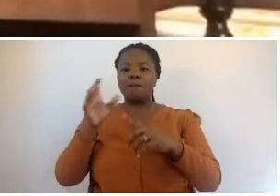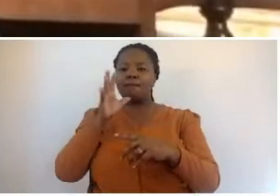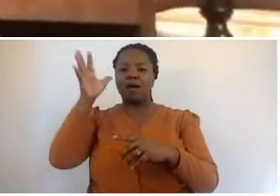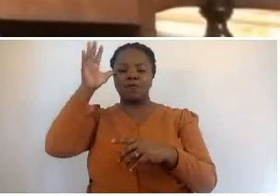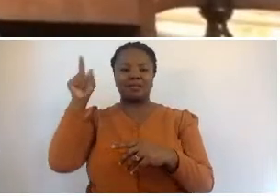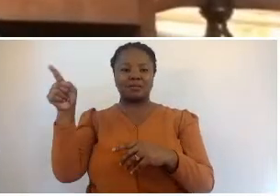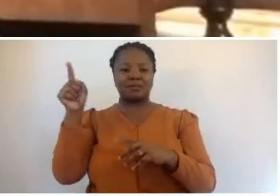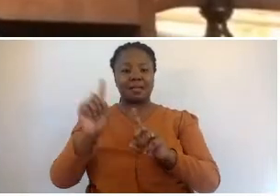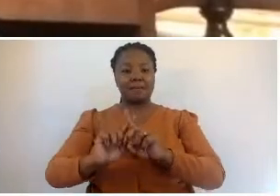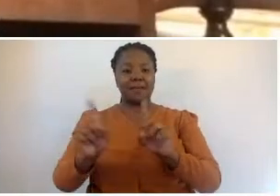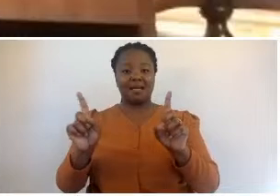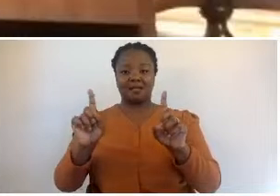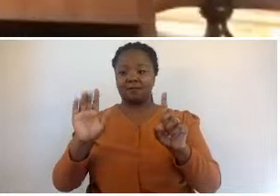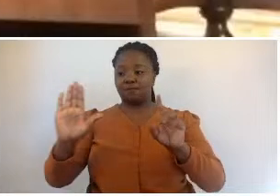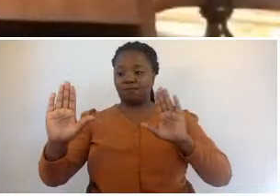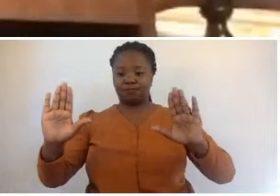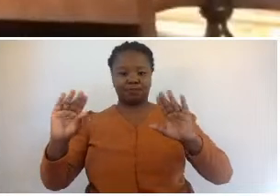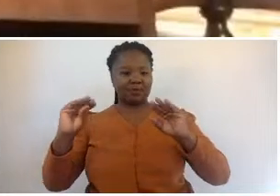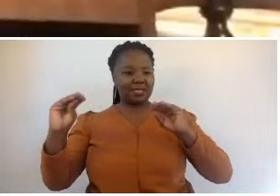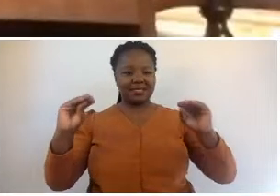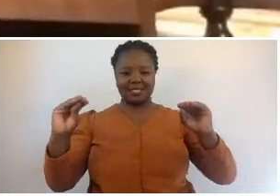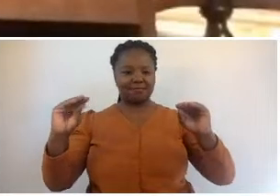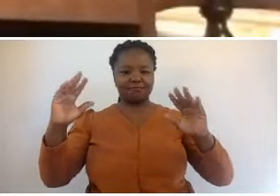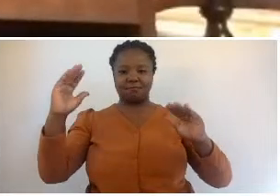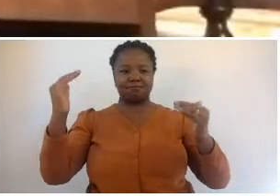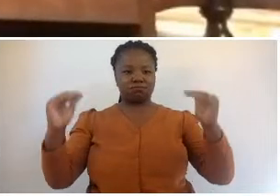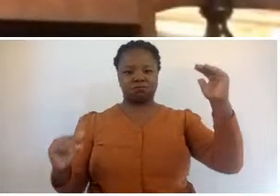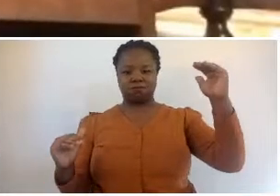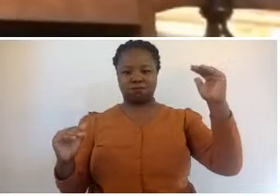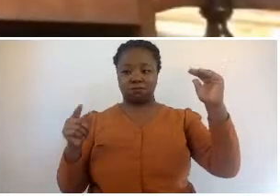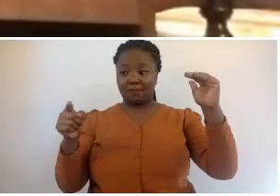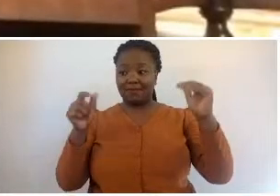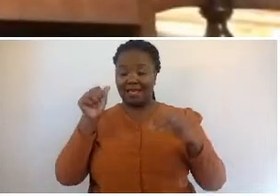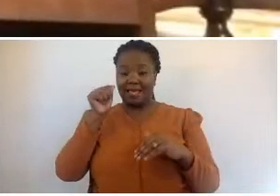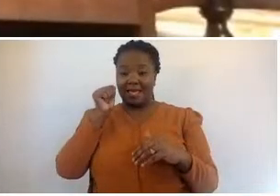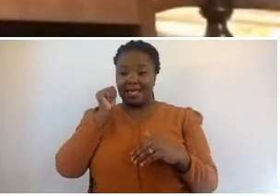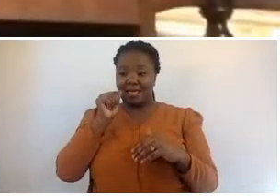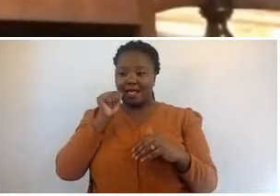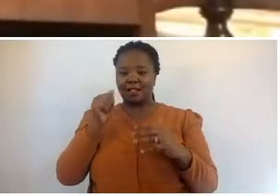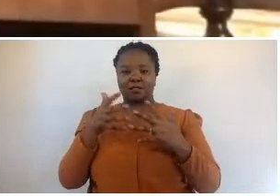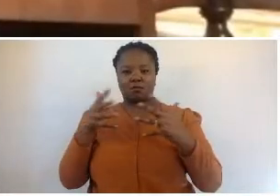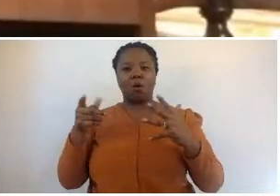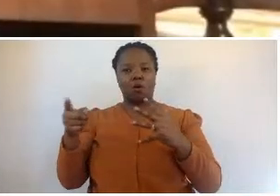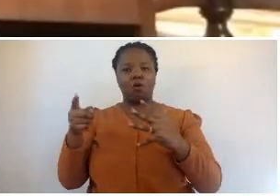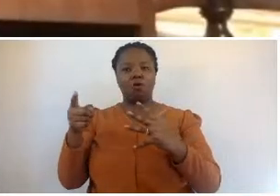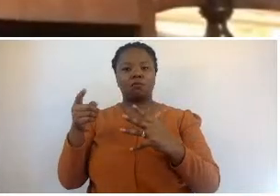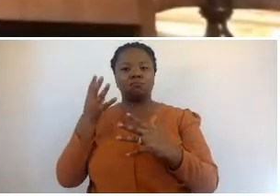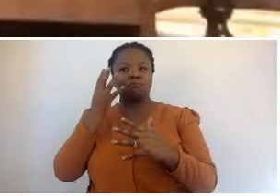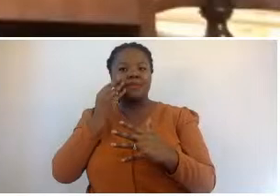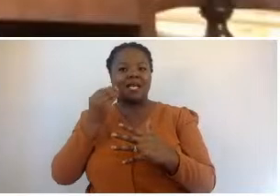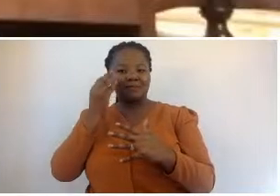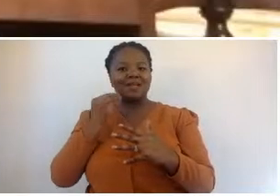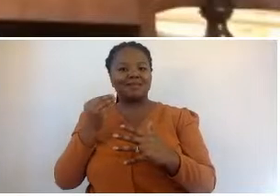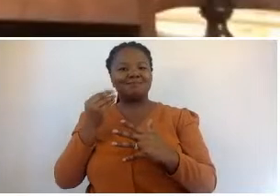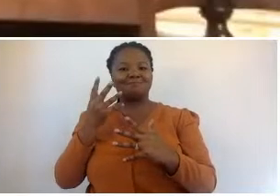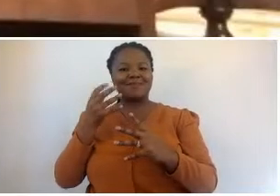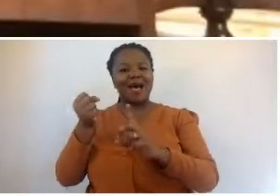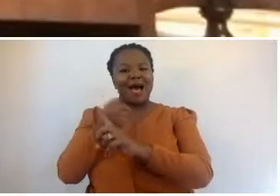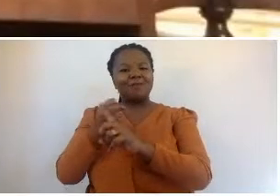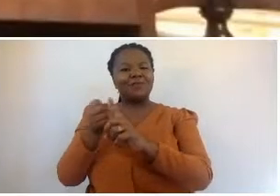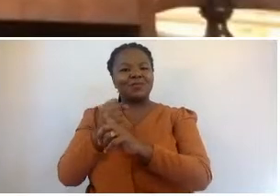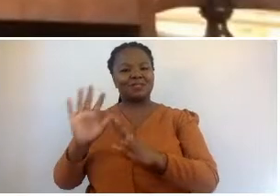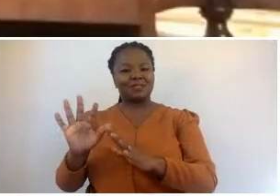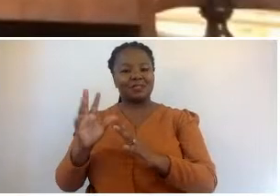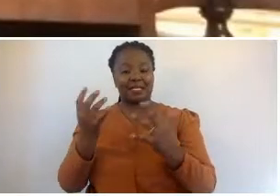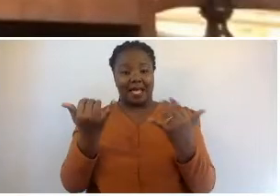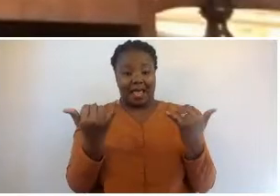les parents. Et en fin de compte, les filles sont victimes car elles ne reçoivent les informations voulues d'aucune personne. C'est pour